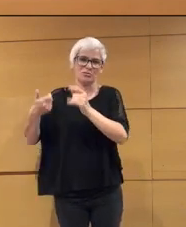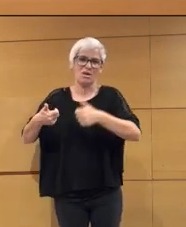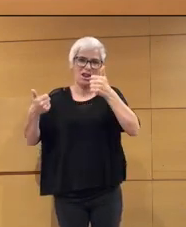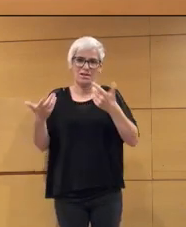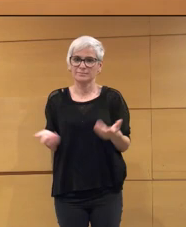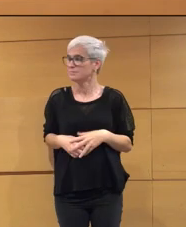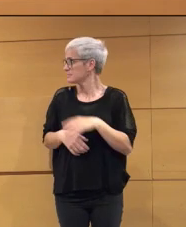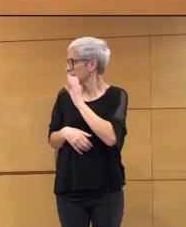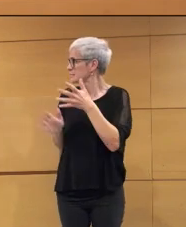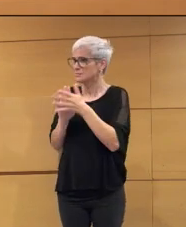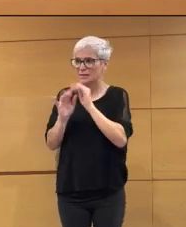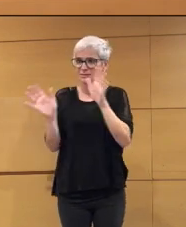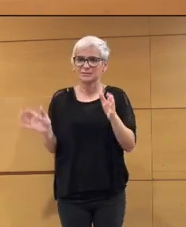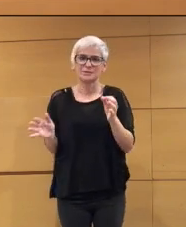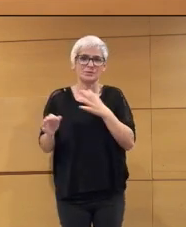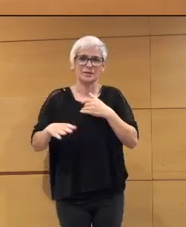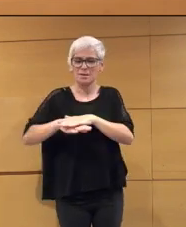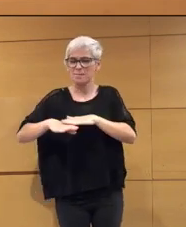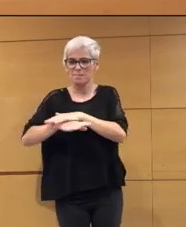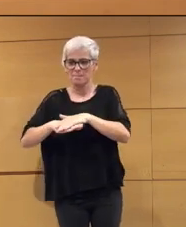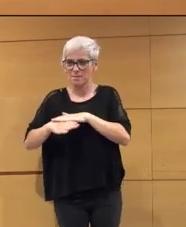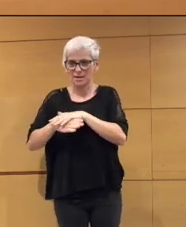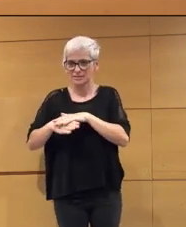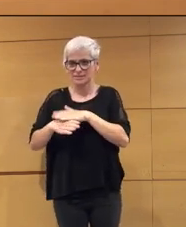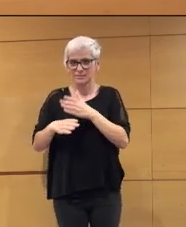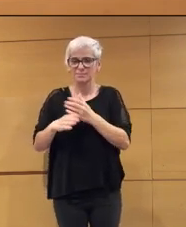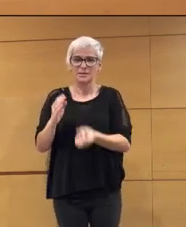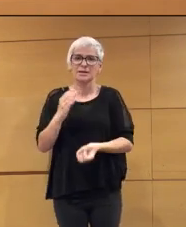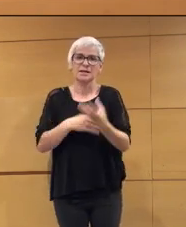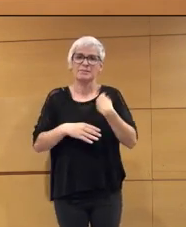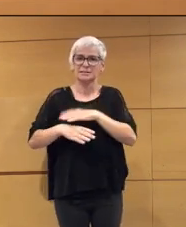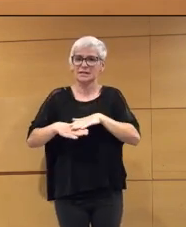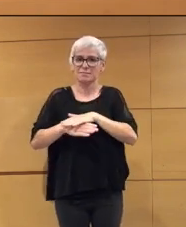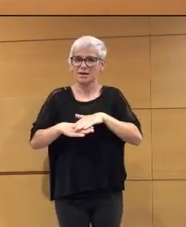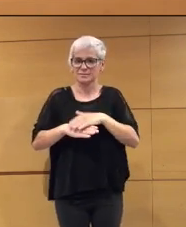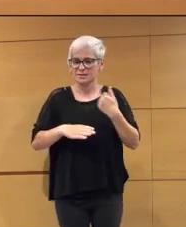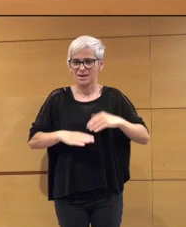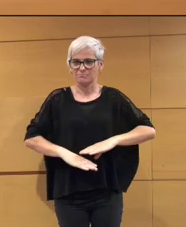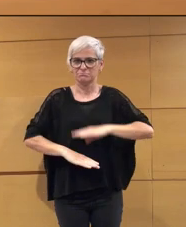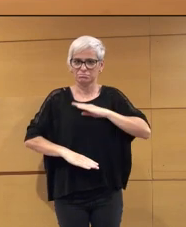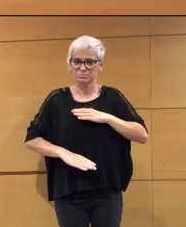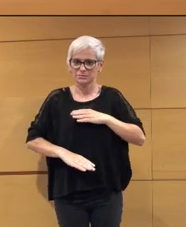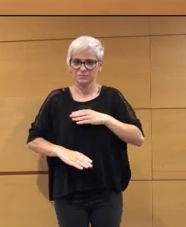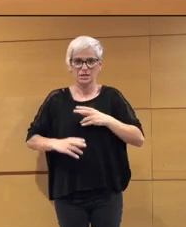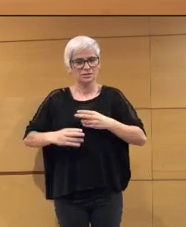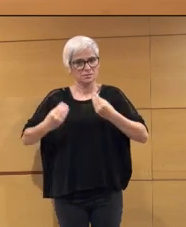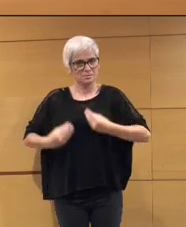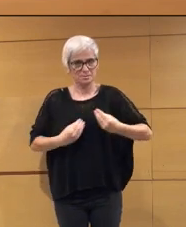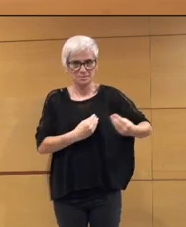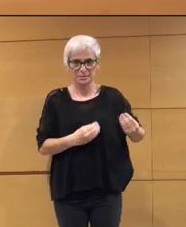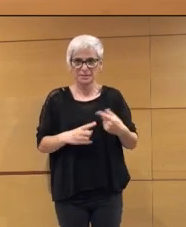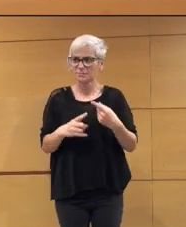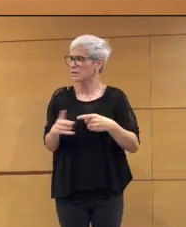sí. Estem les bases, dues vegades, de crear aquestes bases, construir aquestes bases sòlides. Esther, tenies